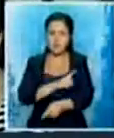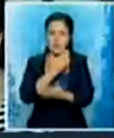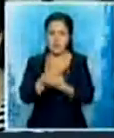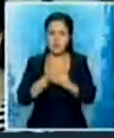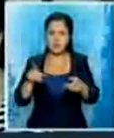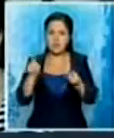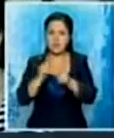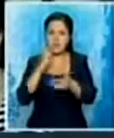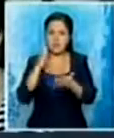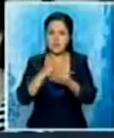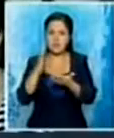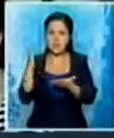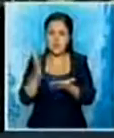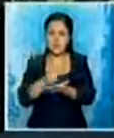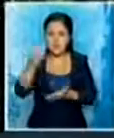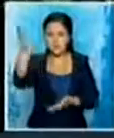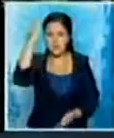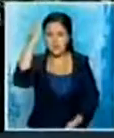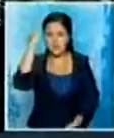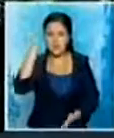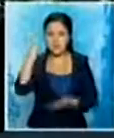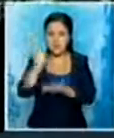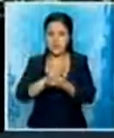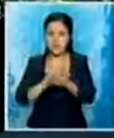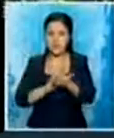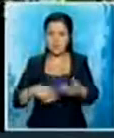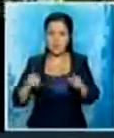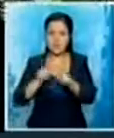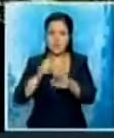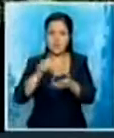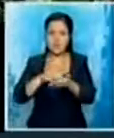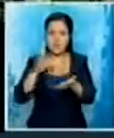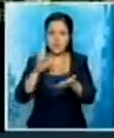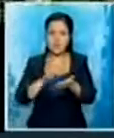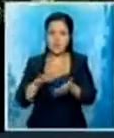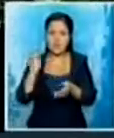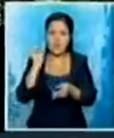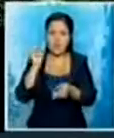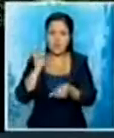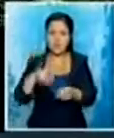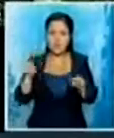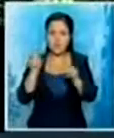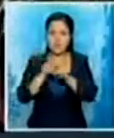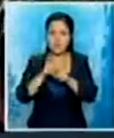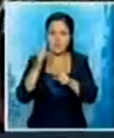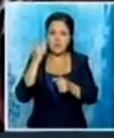и выявить талантливых композиторов в Прииртышье, а также установить планку, которую должен как минимум